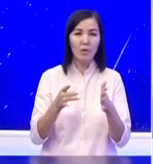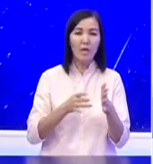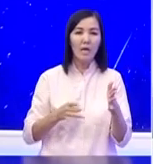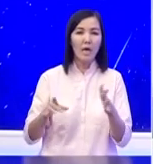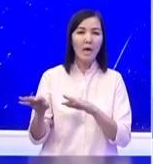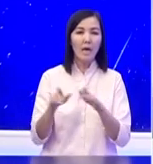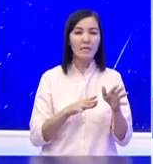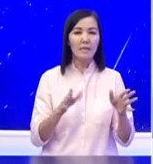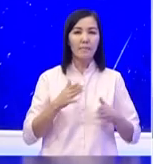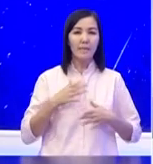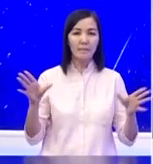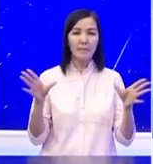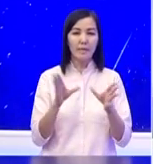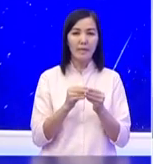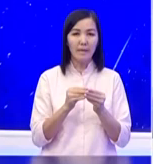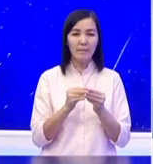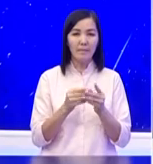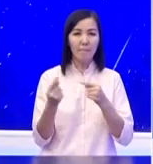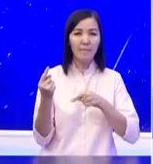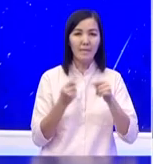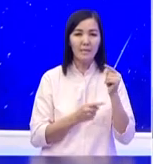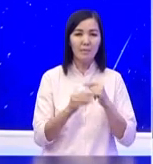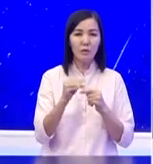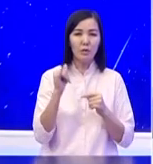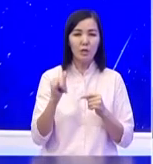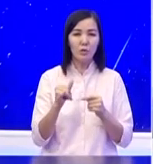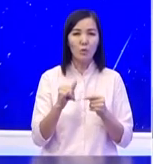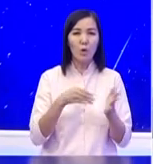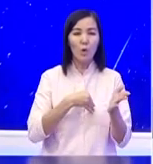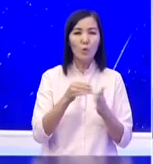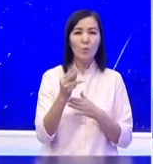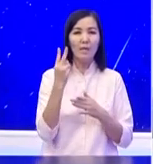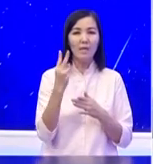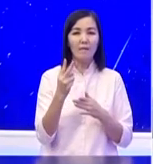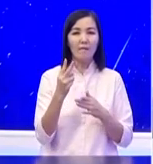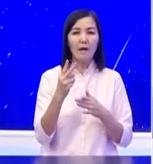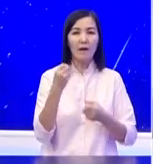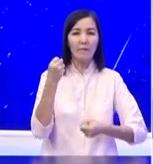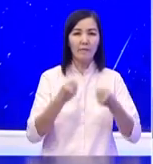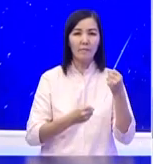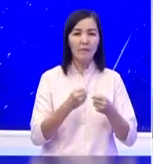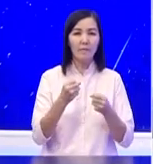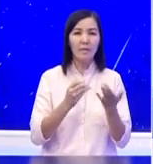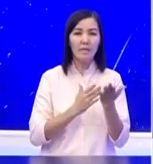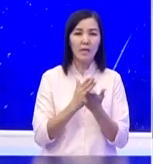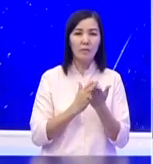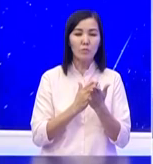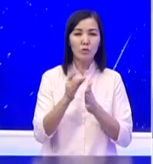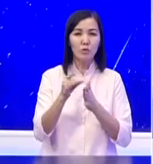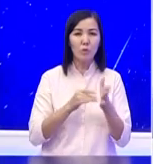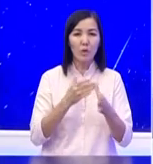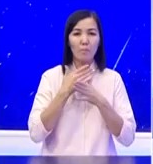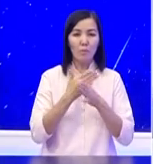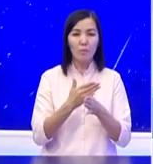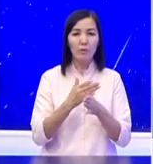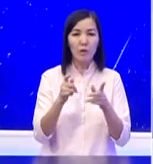республиканской акции «Безбергемес» неравнодушные бизнесмены ЖТСУ купили 2 автомобиля для службы скорой помощи. Вручение ключей